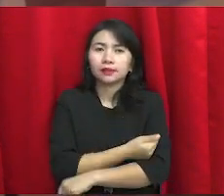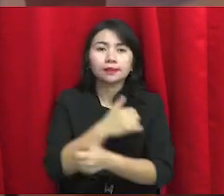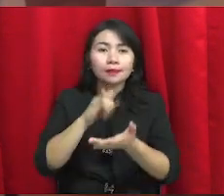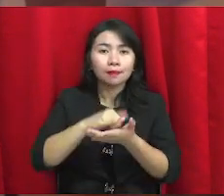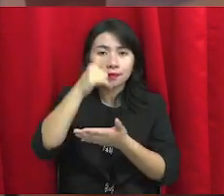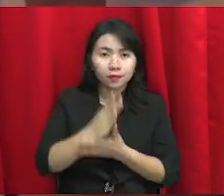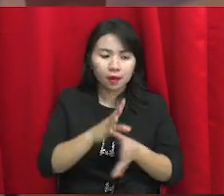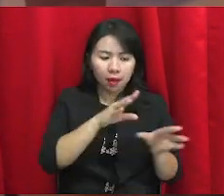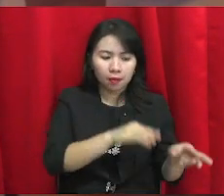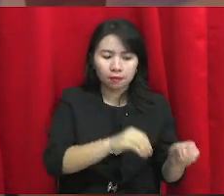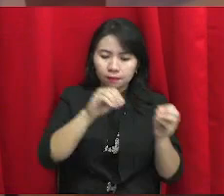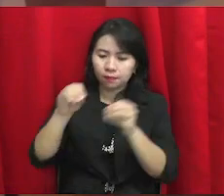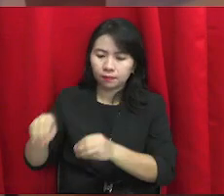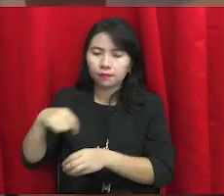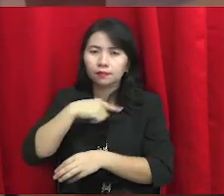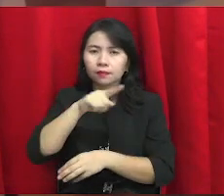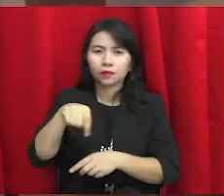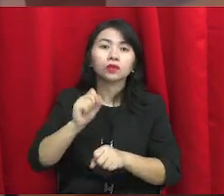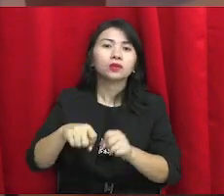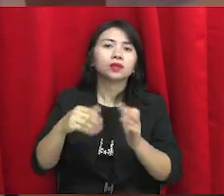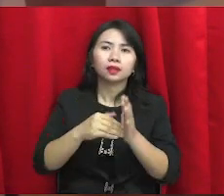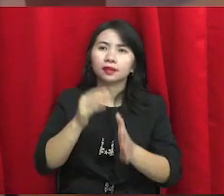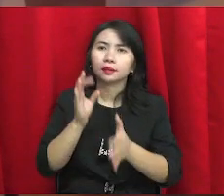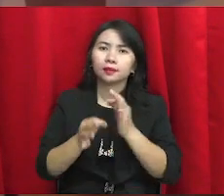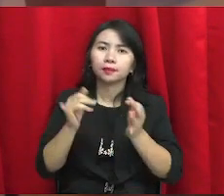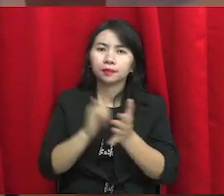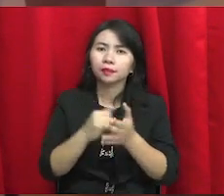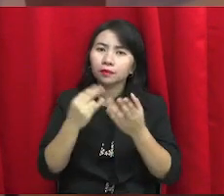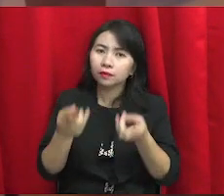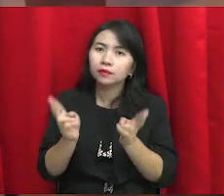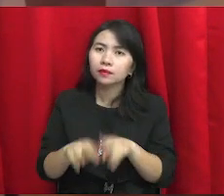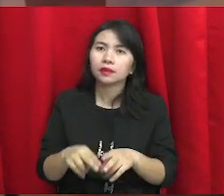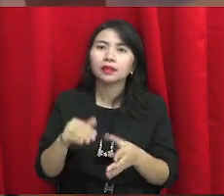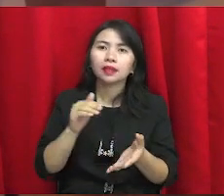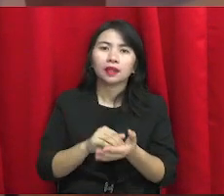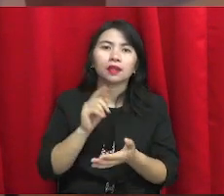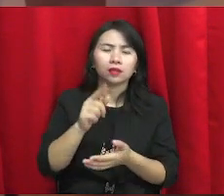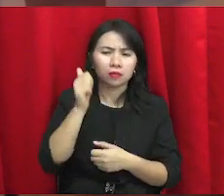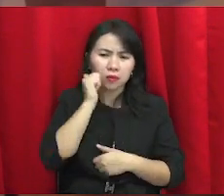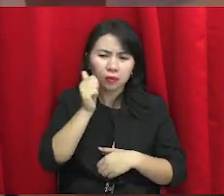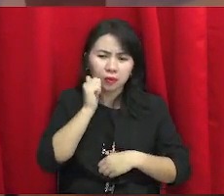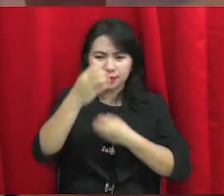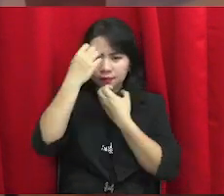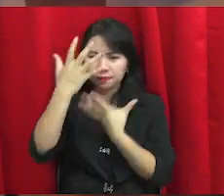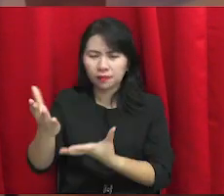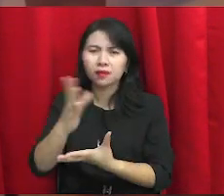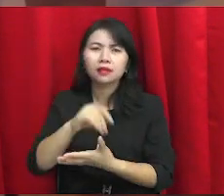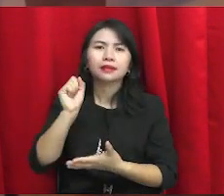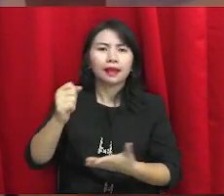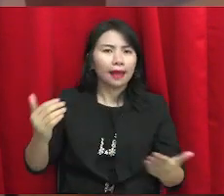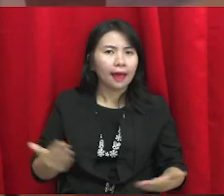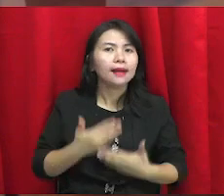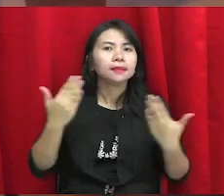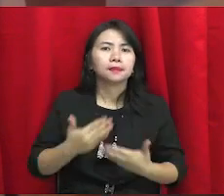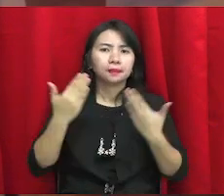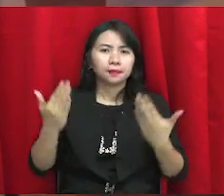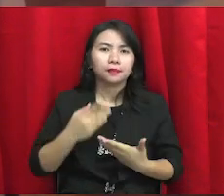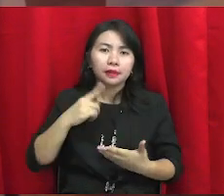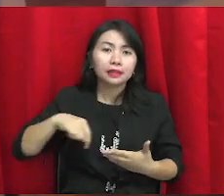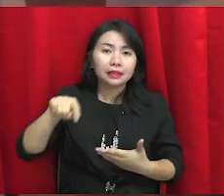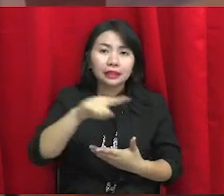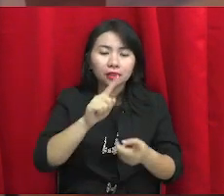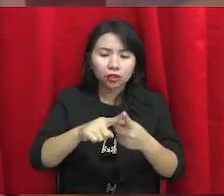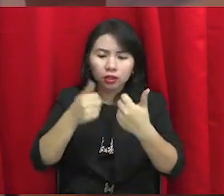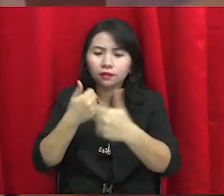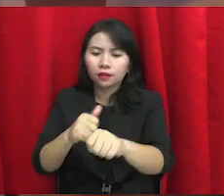sa atin. Kaya kung ganun po palagi, yun bang sumusunod tayo, may kasiyahan tayong sumunod sa